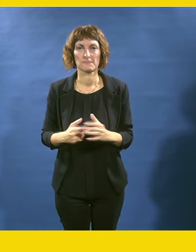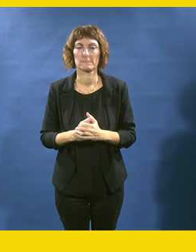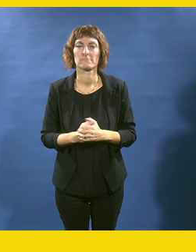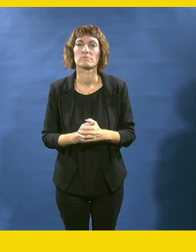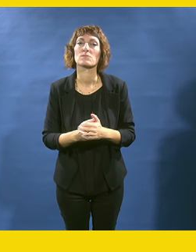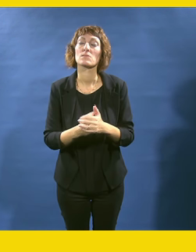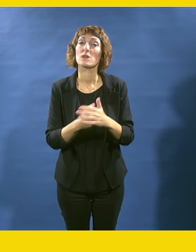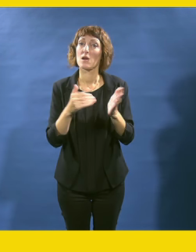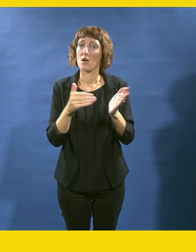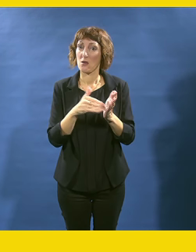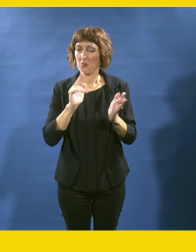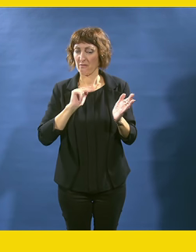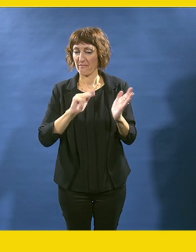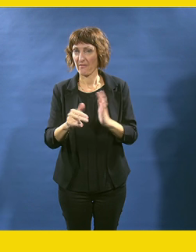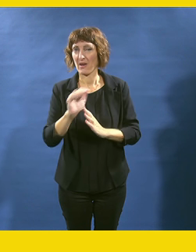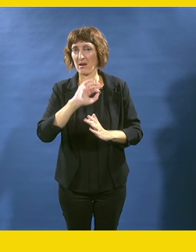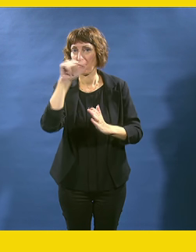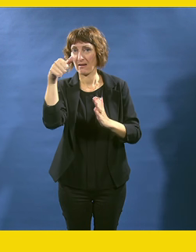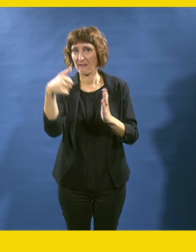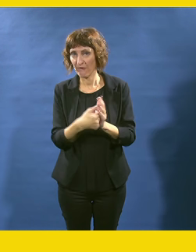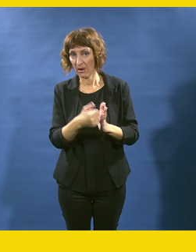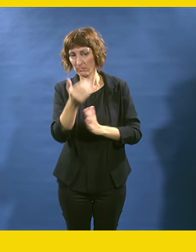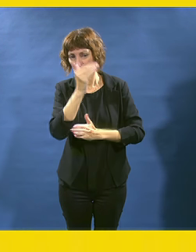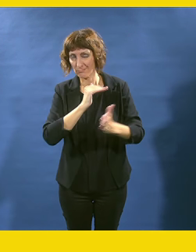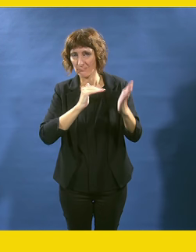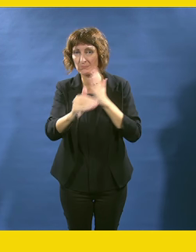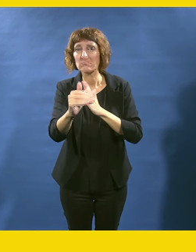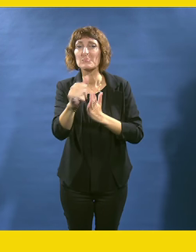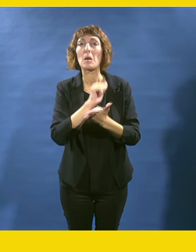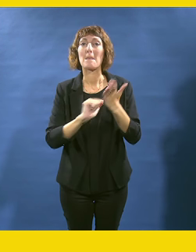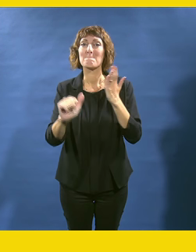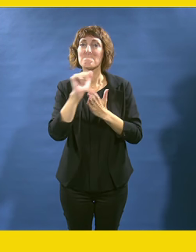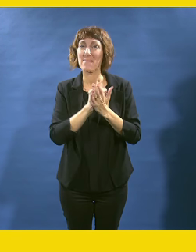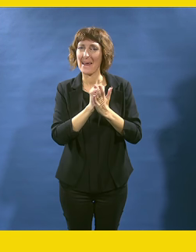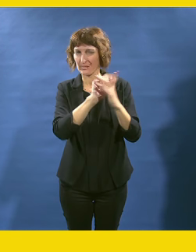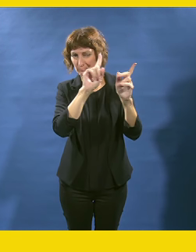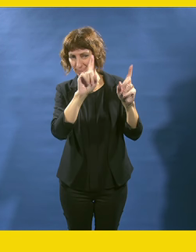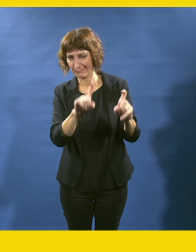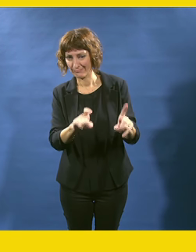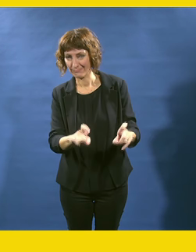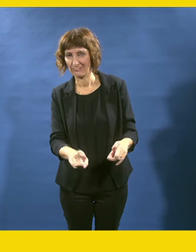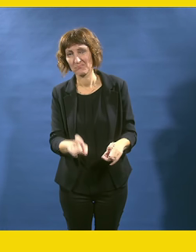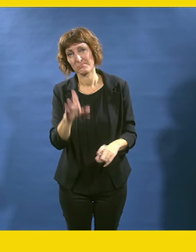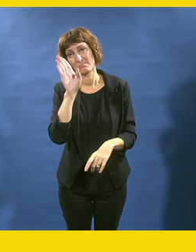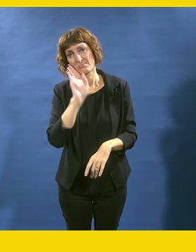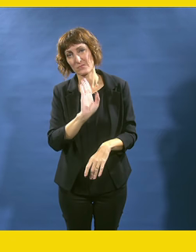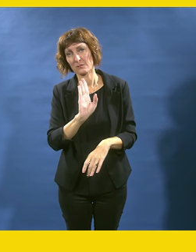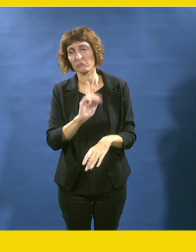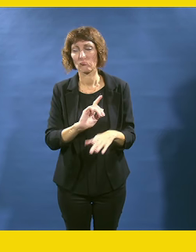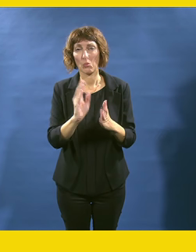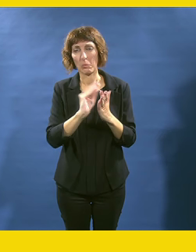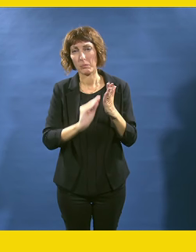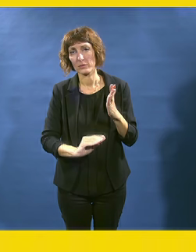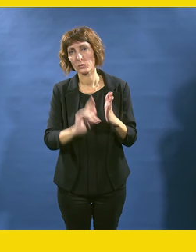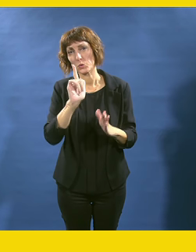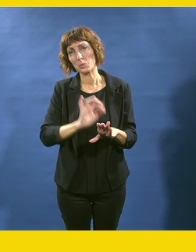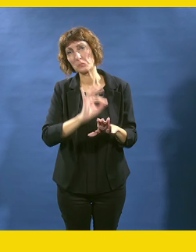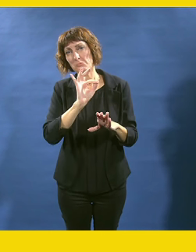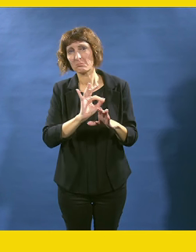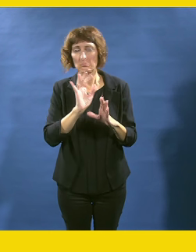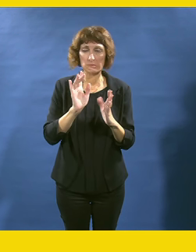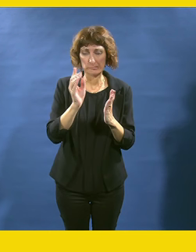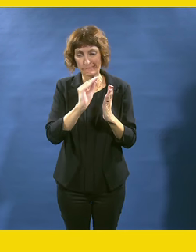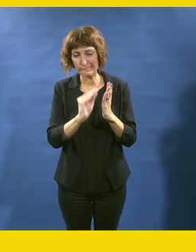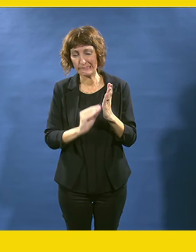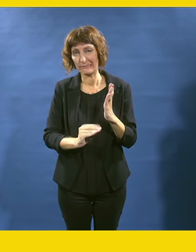allez recevoir par mail un questionnaire à la fin des assises. Si vous pouvez prendre 2 minutes pour le compléter, c'est vraiment précieux pour nous. Donc je